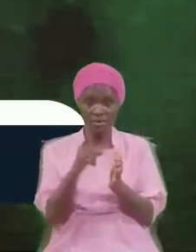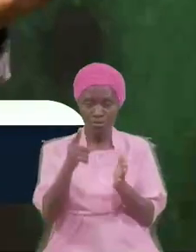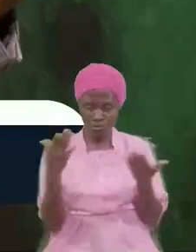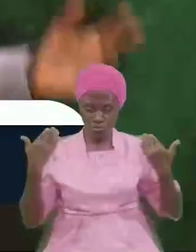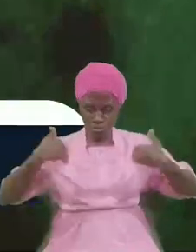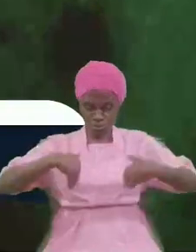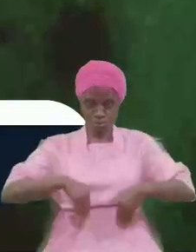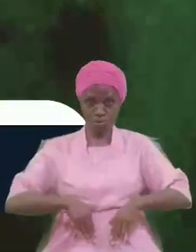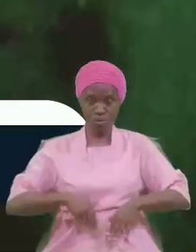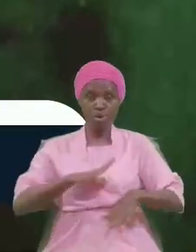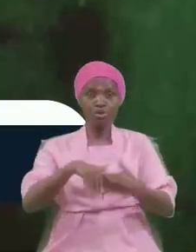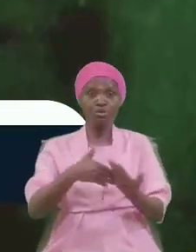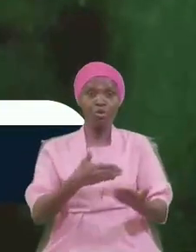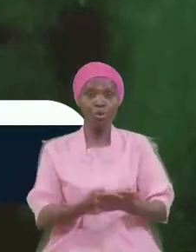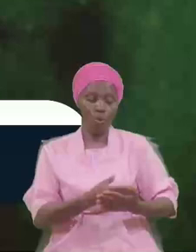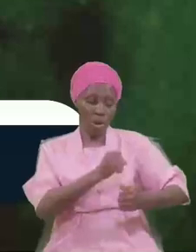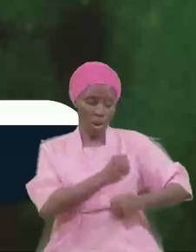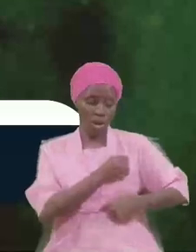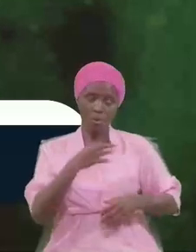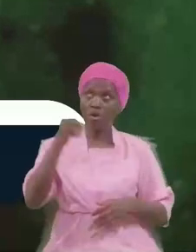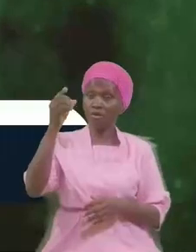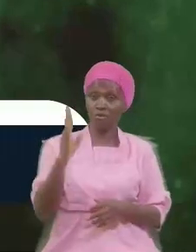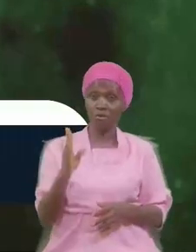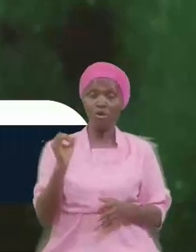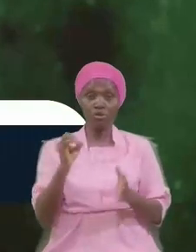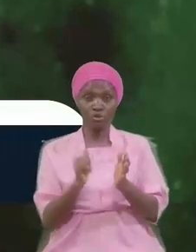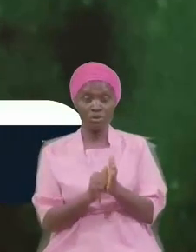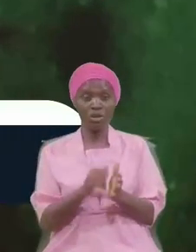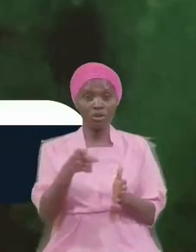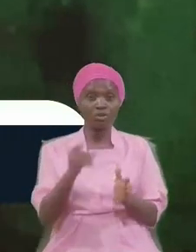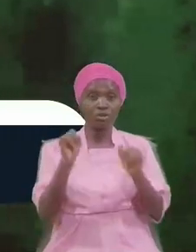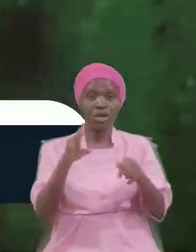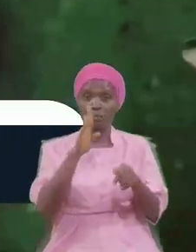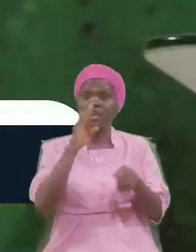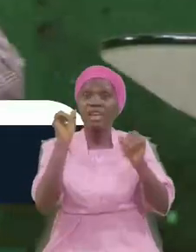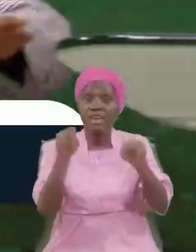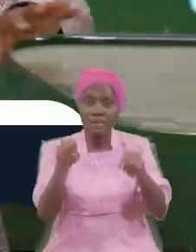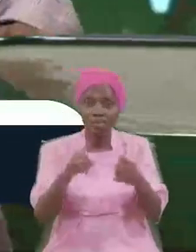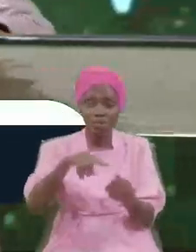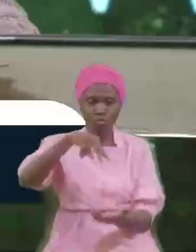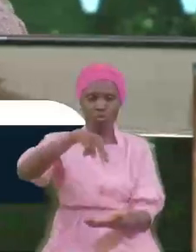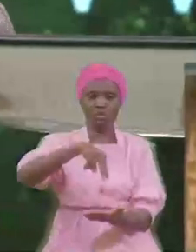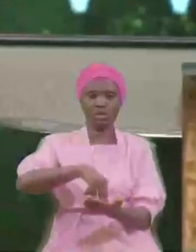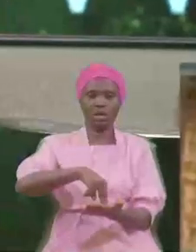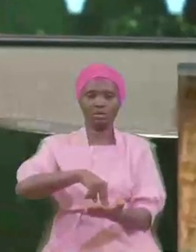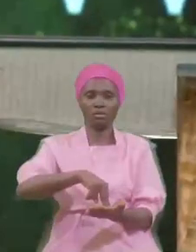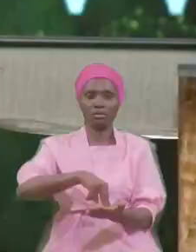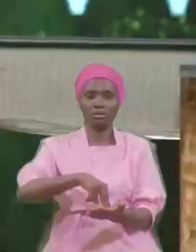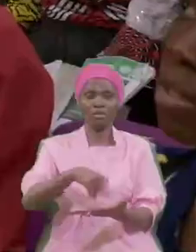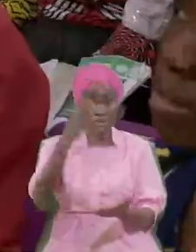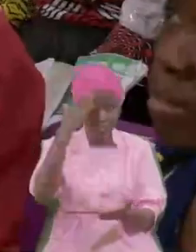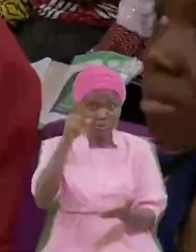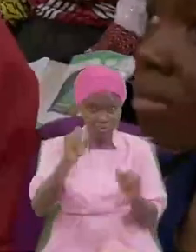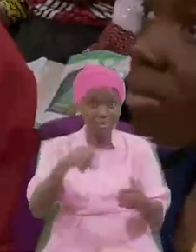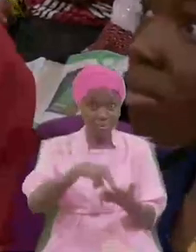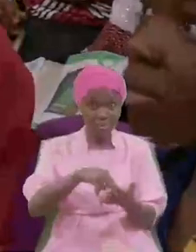revêtez-vous de toutes les armes de Dieu afin de pouvoir tenir ferme. Est-ce que vous savez